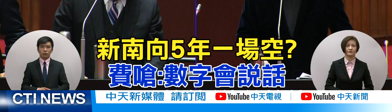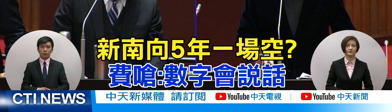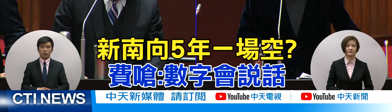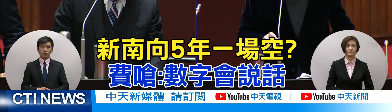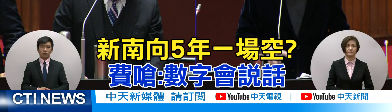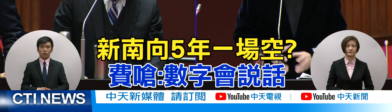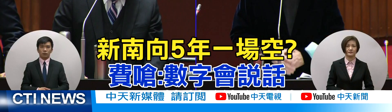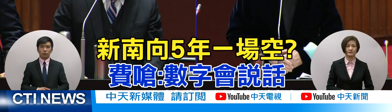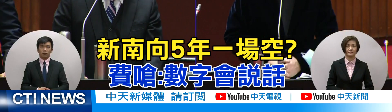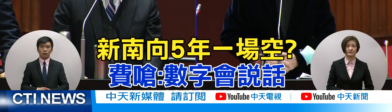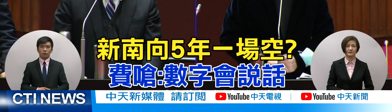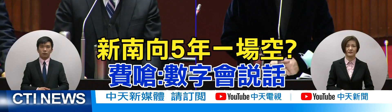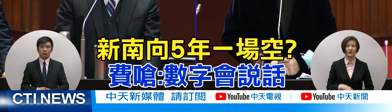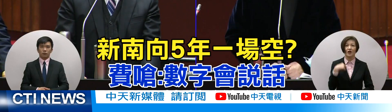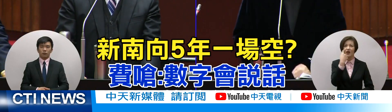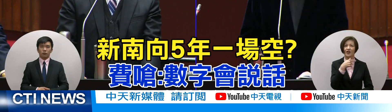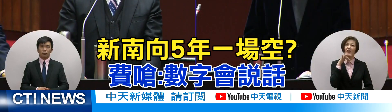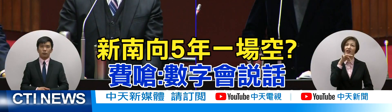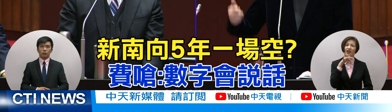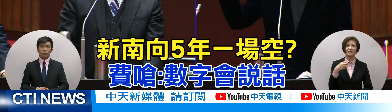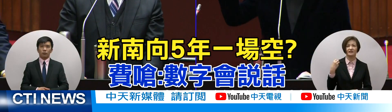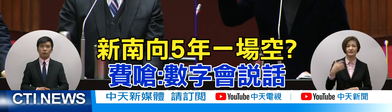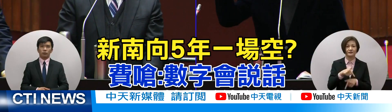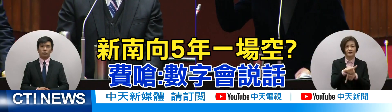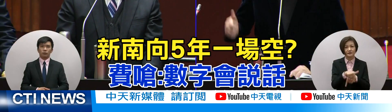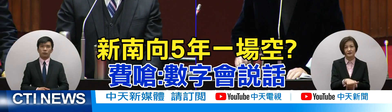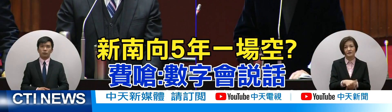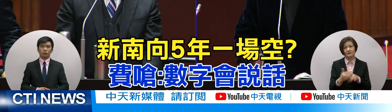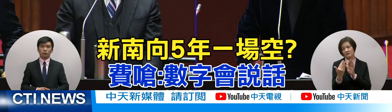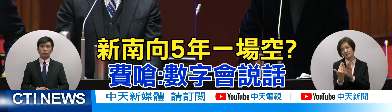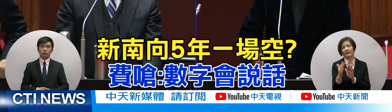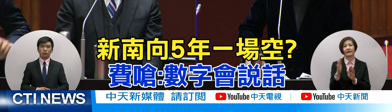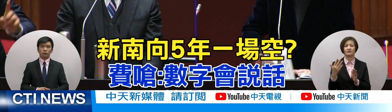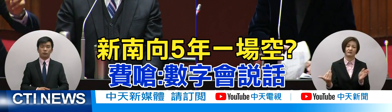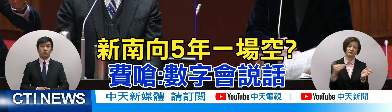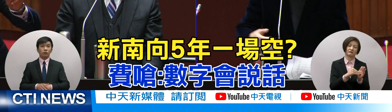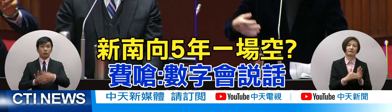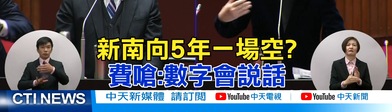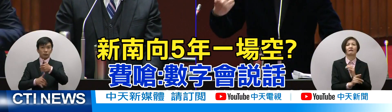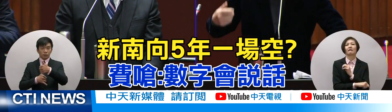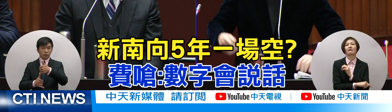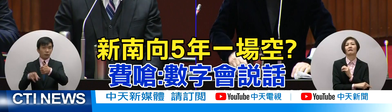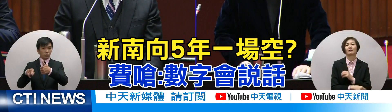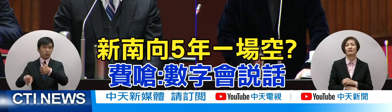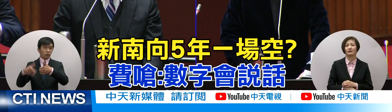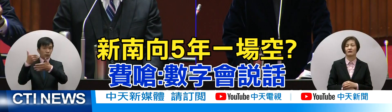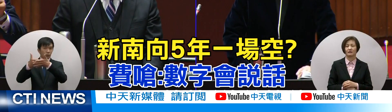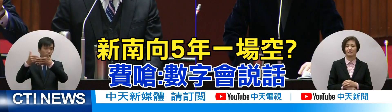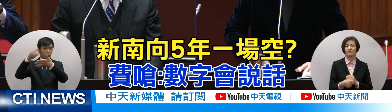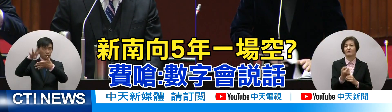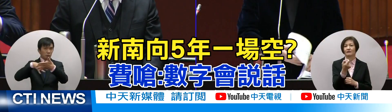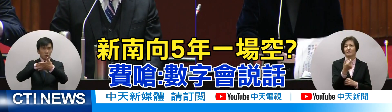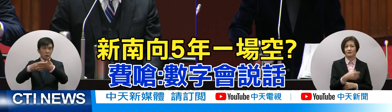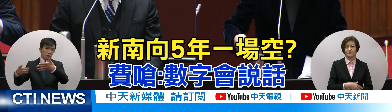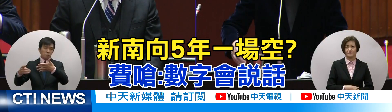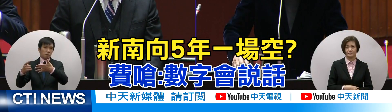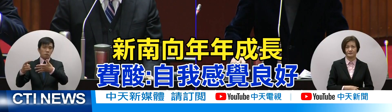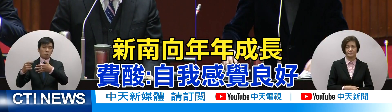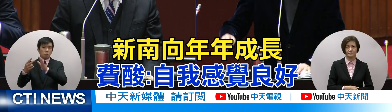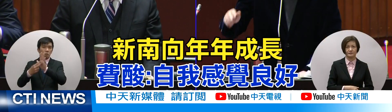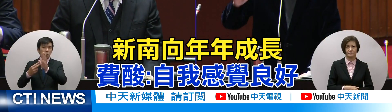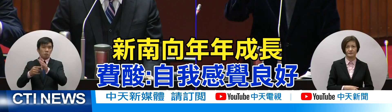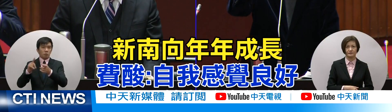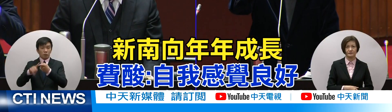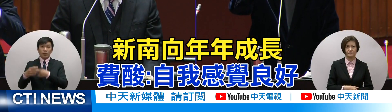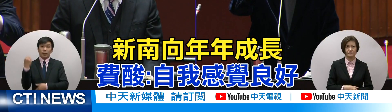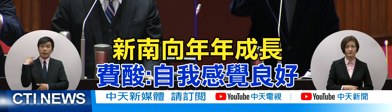正说，嘴巴里喊的新南向，结果是这样子。 委员，这一张图以偏概全，新南向，我